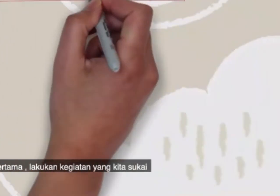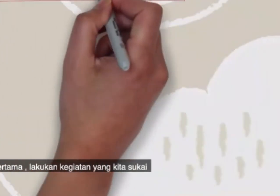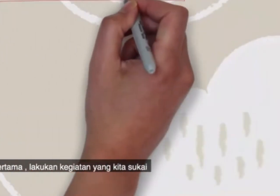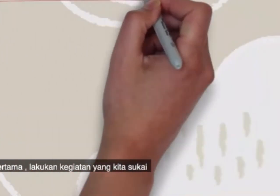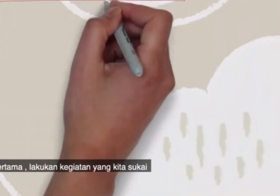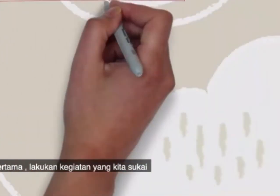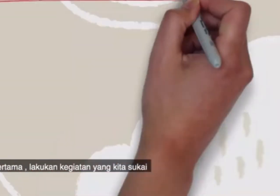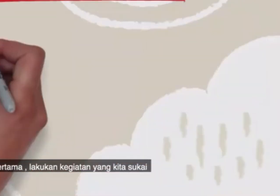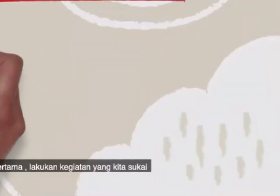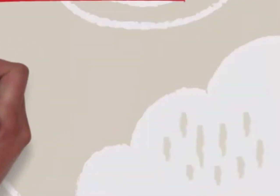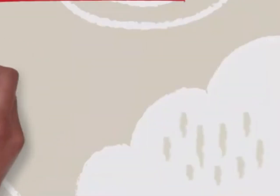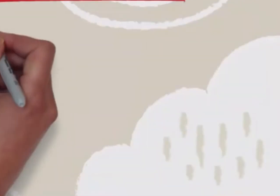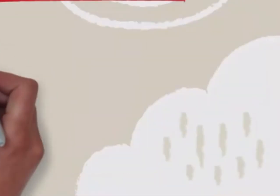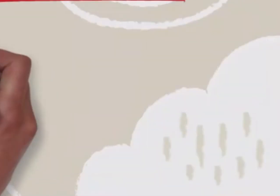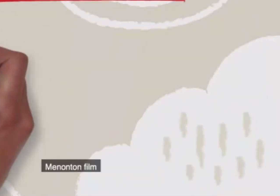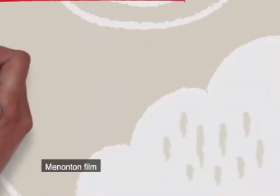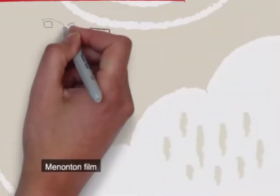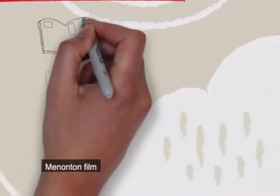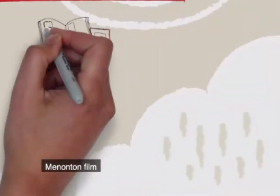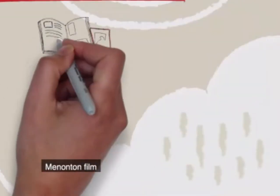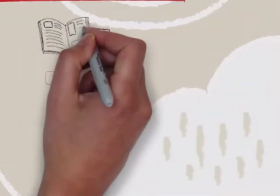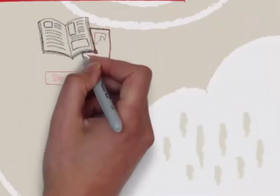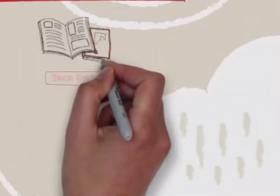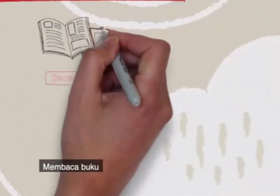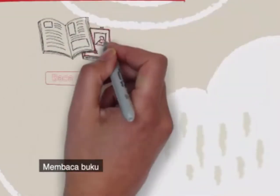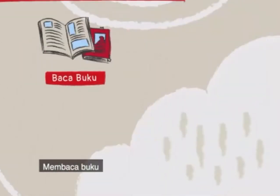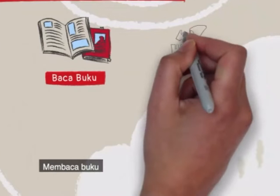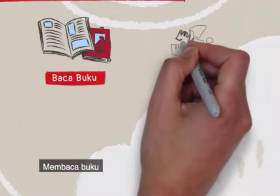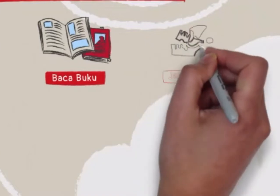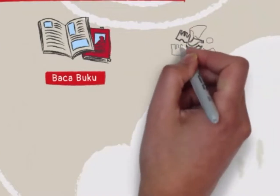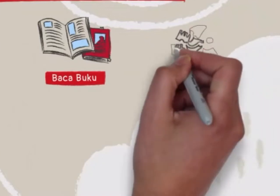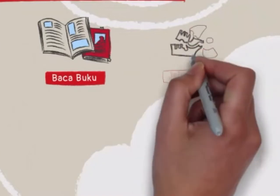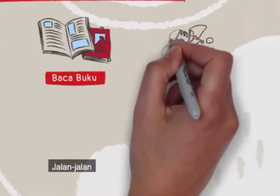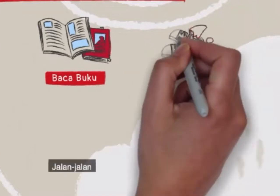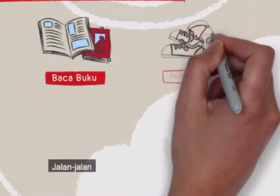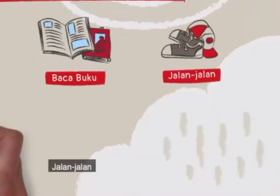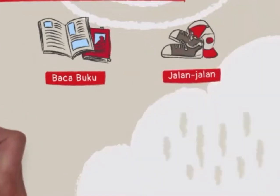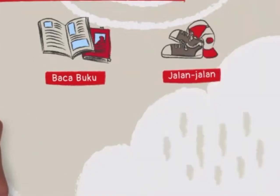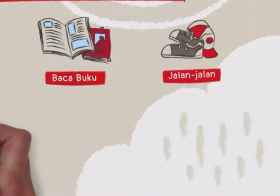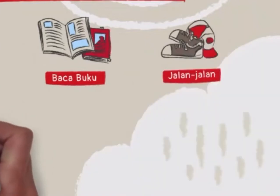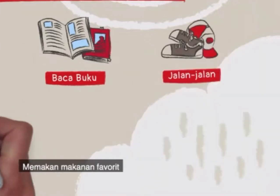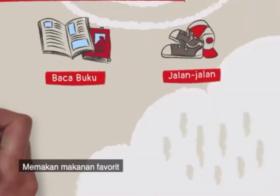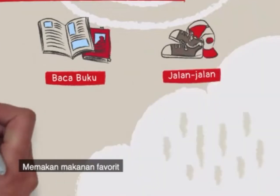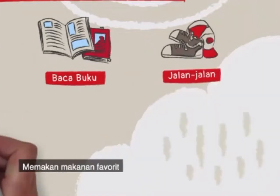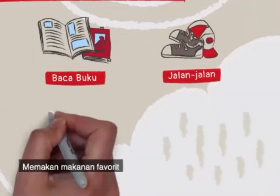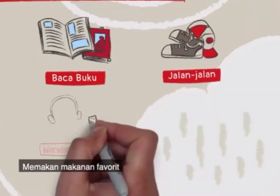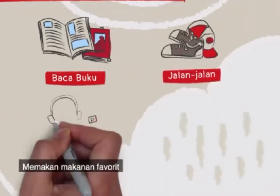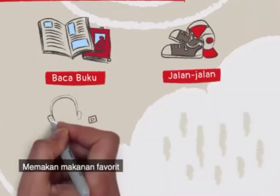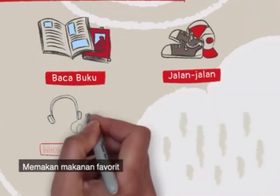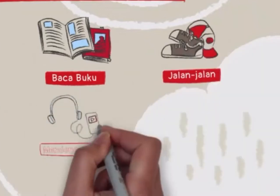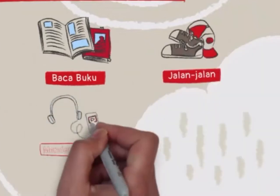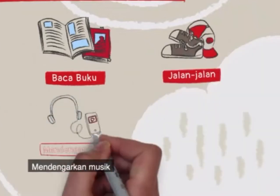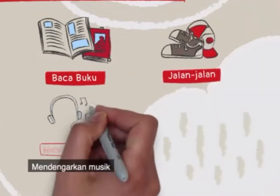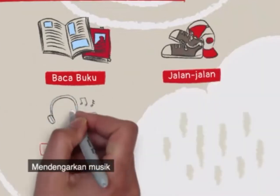lakukan kegiatan yang kita sukai. Menonton film, membaca buku, jalan-jalan, memakan